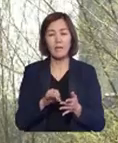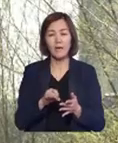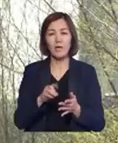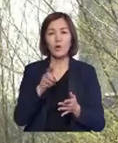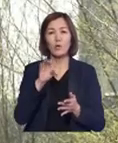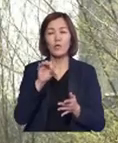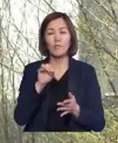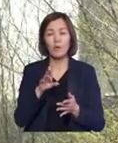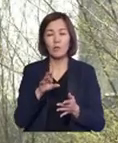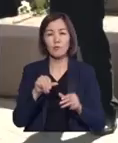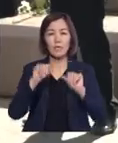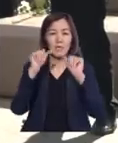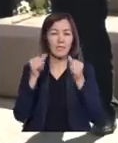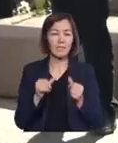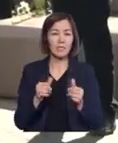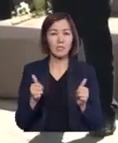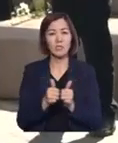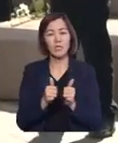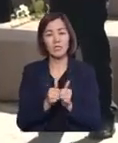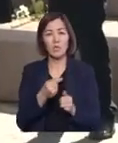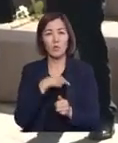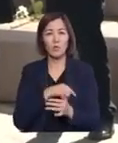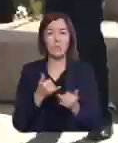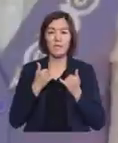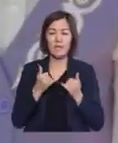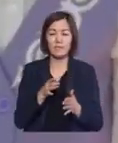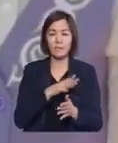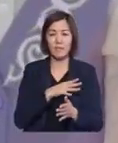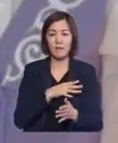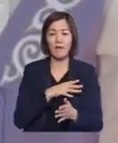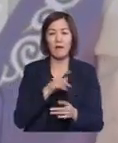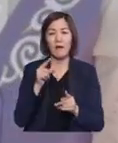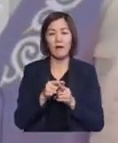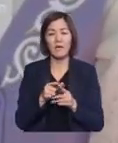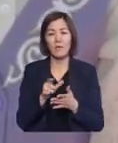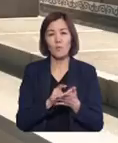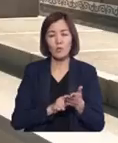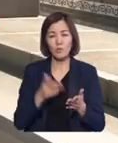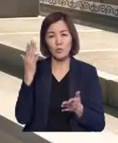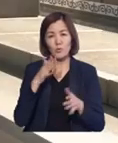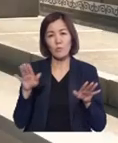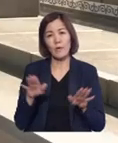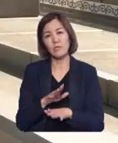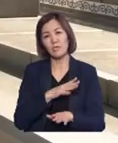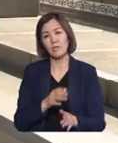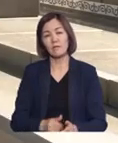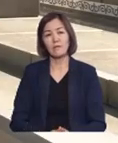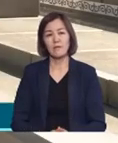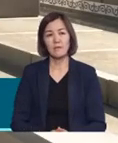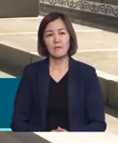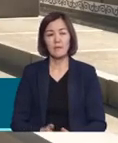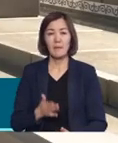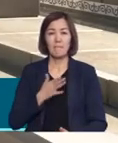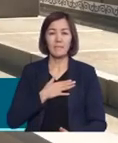маңында басталды. Жиылғандар ақынның рухына тағзым етті. Бұдан кейін Абайдың қара өлеңдері оқылып, әндері шырқалды. Біздің қызмет